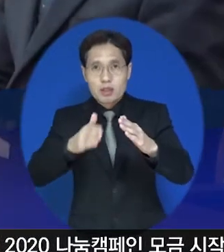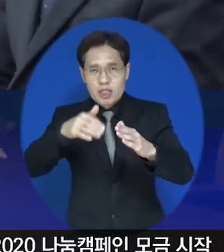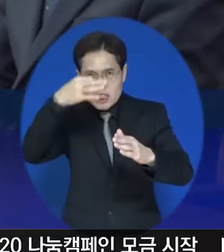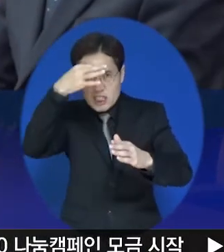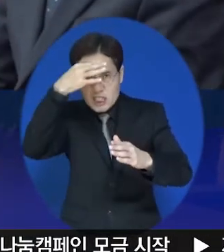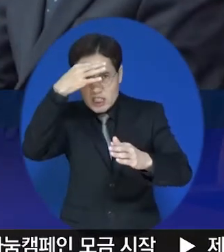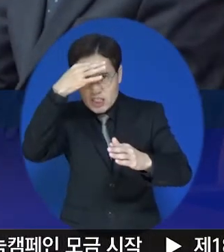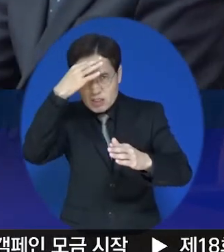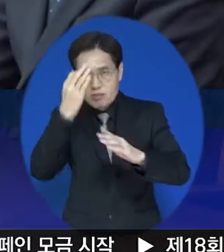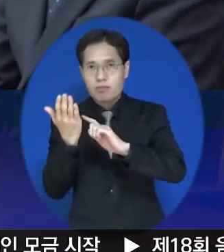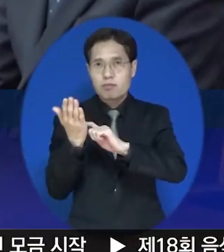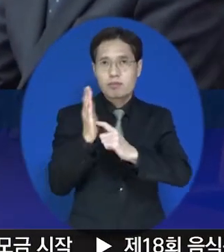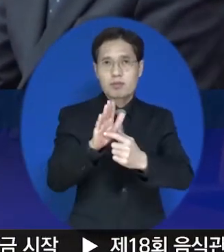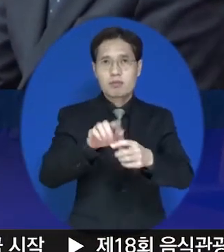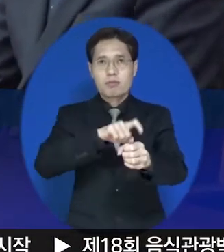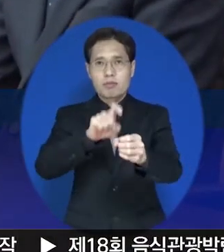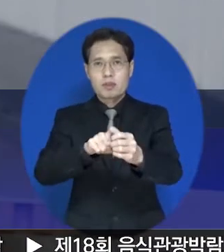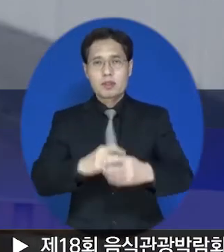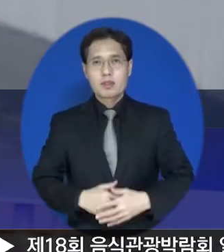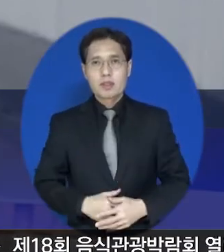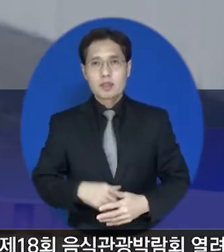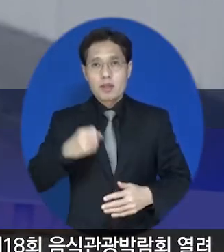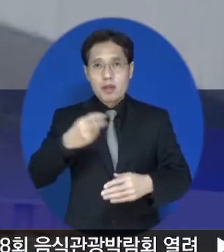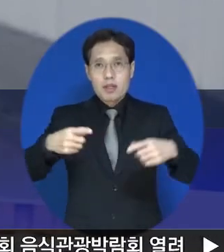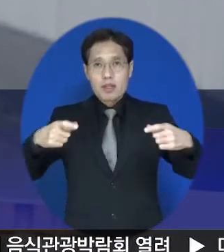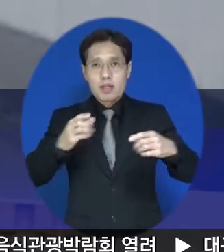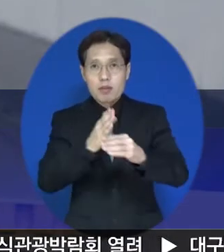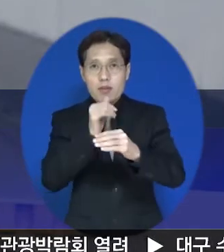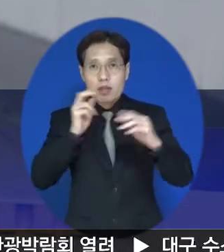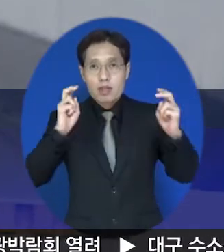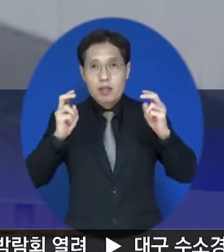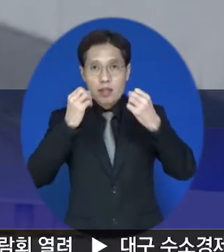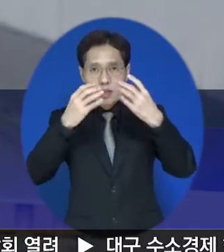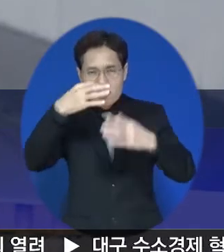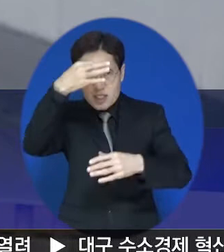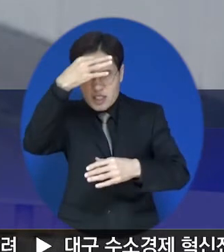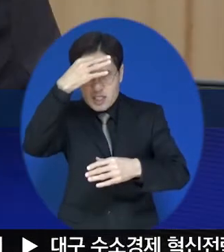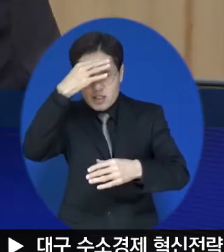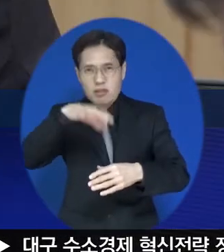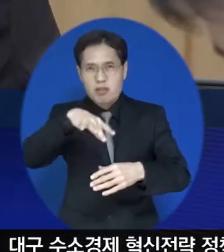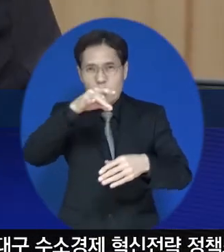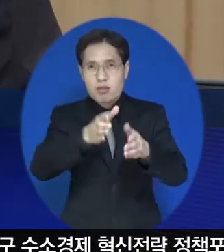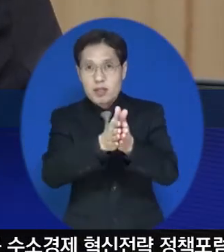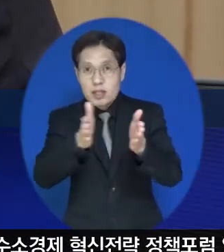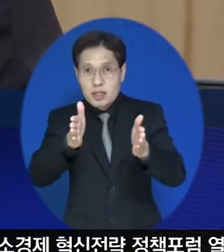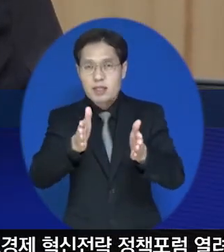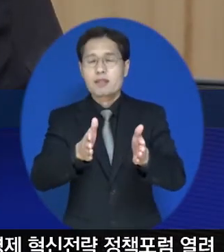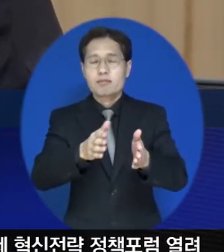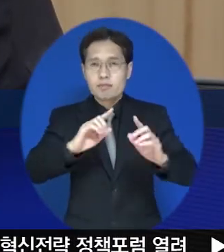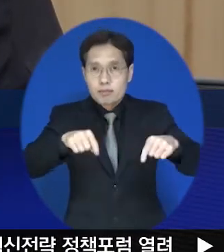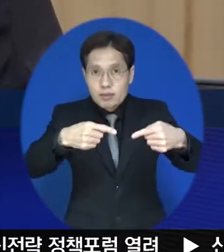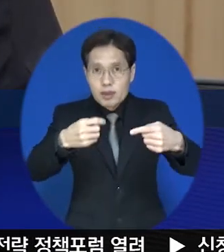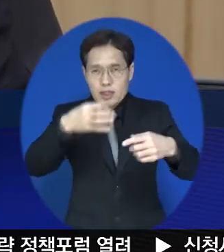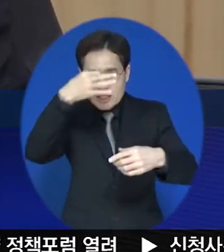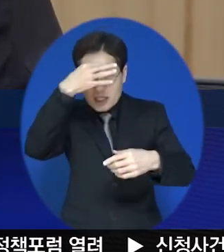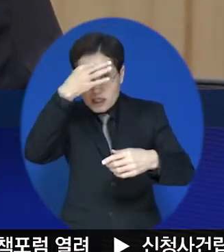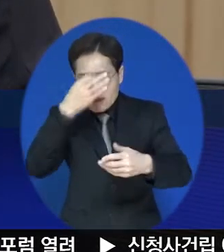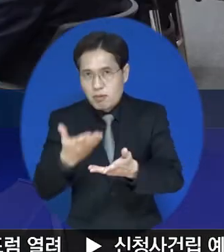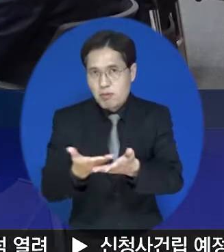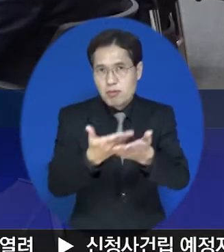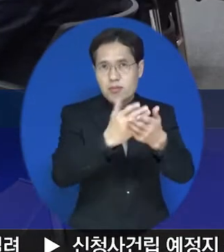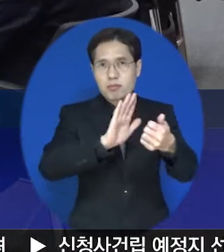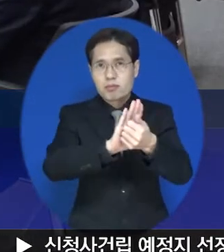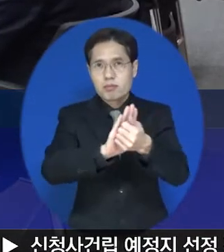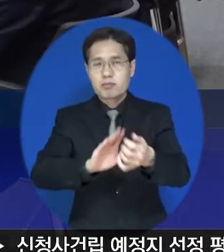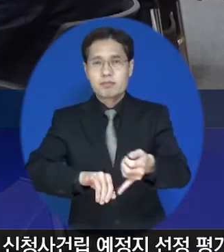신기술을 공유하기 위해 마련됐습니다. 이와 함께 지역 중소기업의 신기술 초기 시장 진입과 기술 개발을 지원할